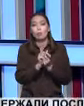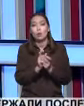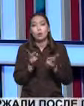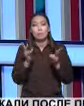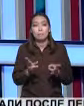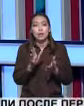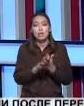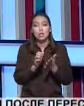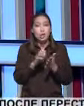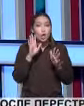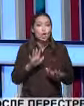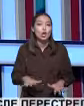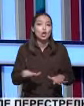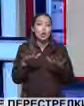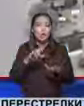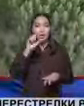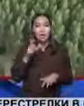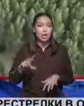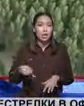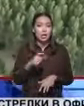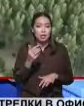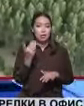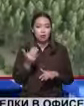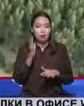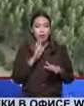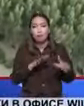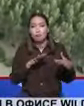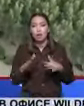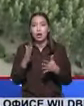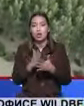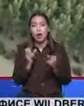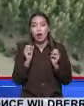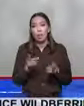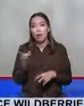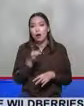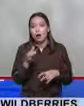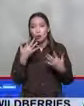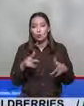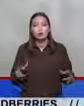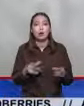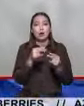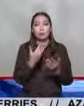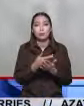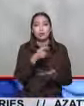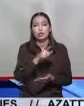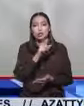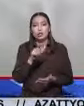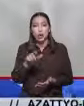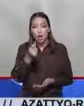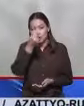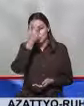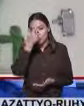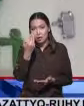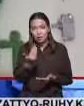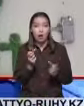последствиями разрушительного наводнения. В Италии реки вышли из берегов. Из опасных районов эвакуированы порядка 1000 человек, а в Чехии